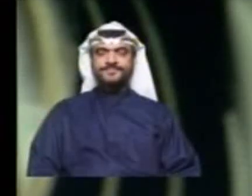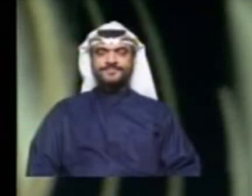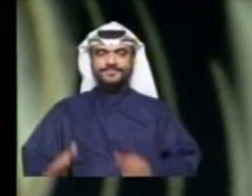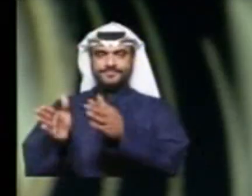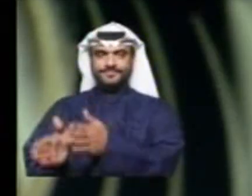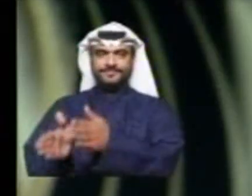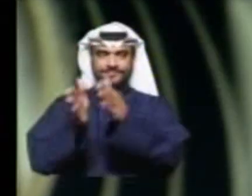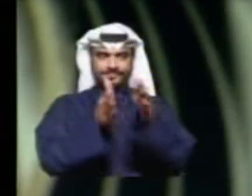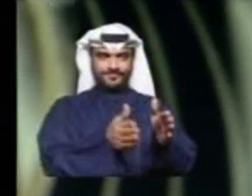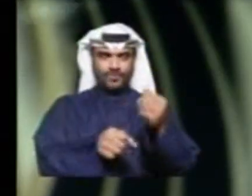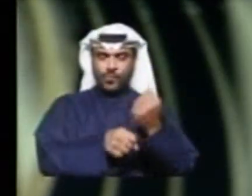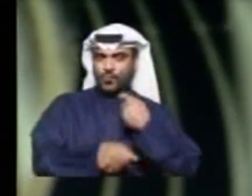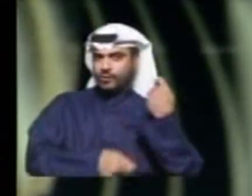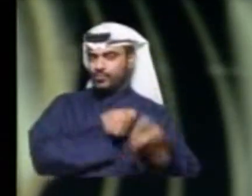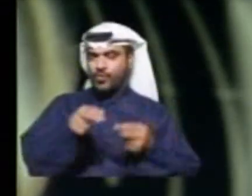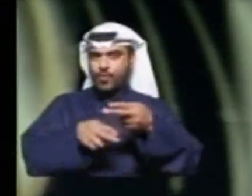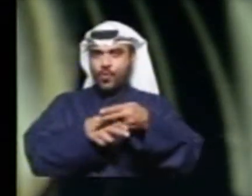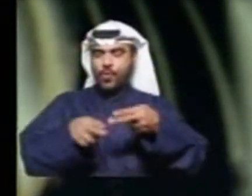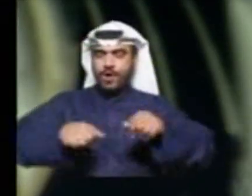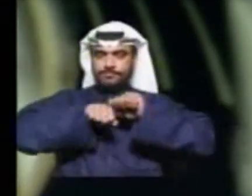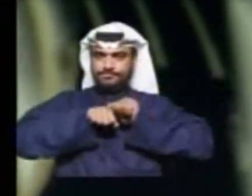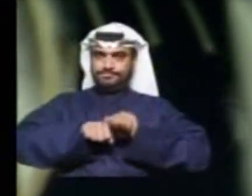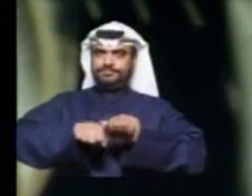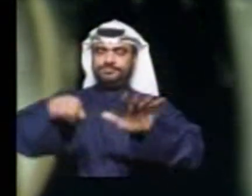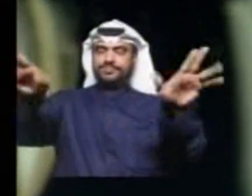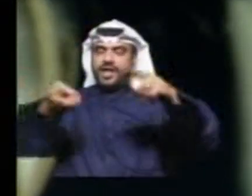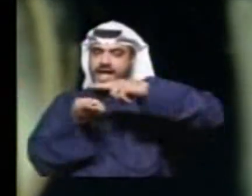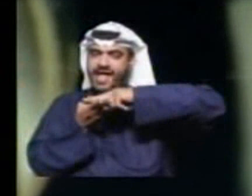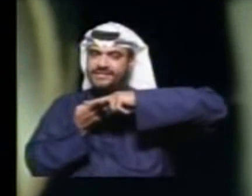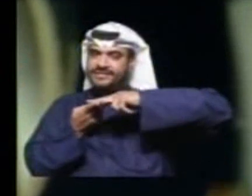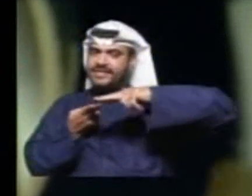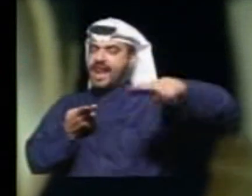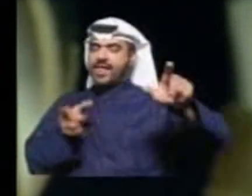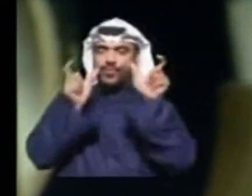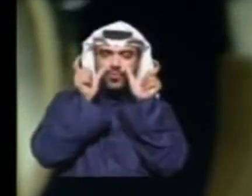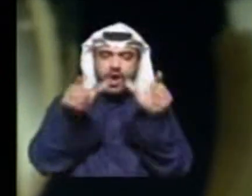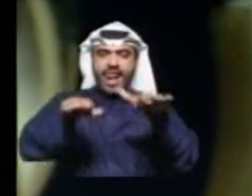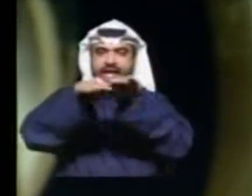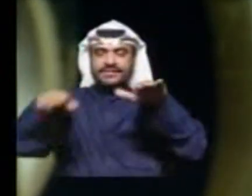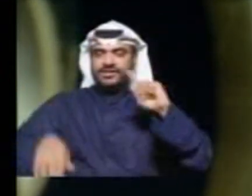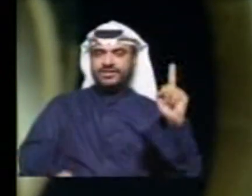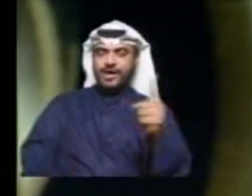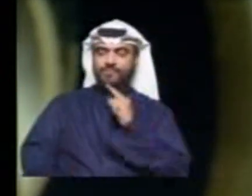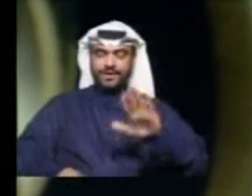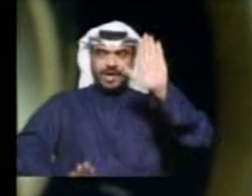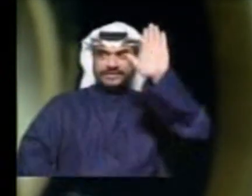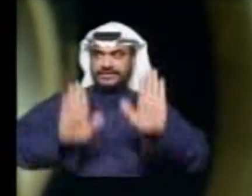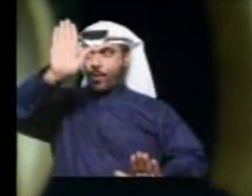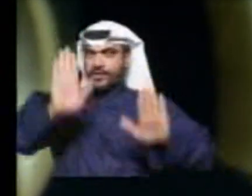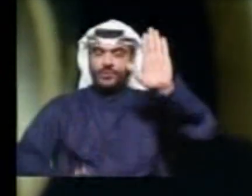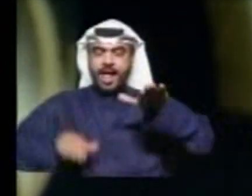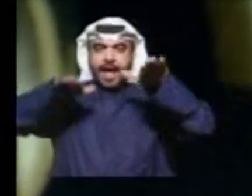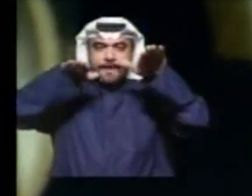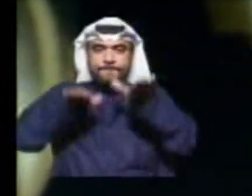وفي إطار جهد دولة الكويت لبسط السلم والأمن الدوليين وتسيير حياة المدنيين، صوت مجلس الأمن على مشروع